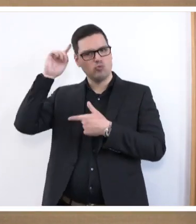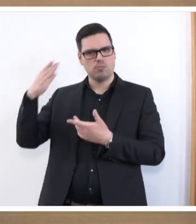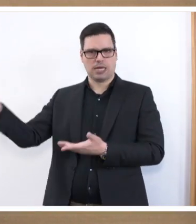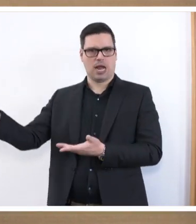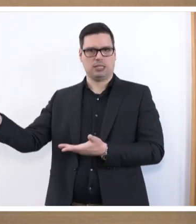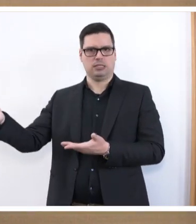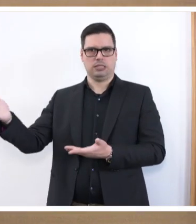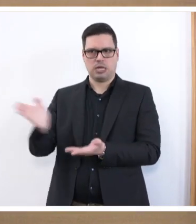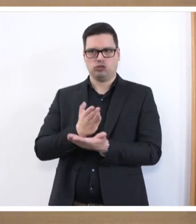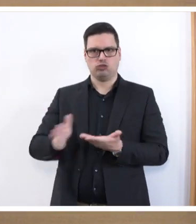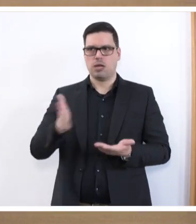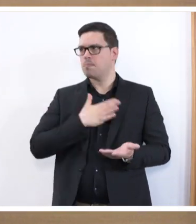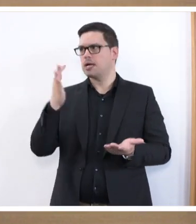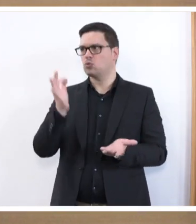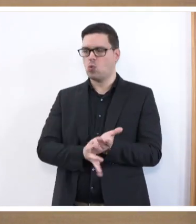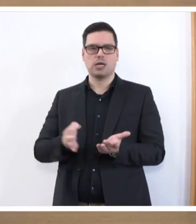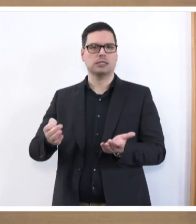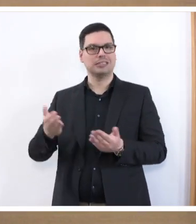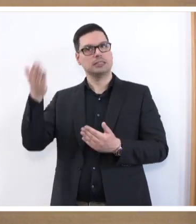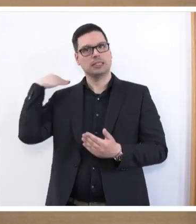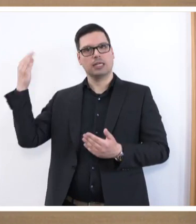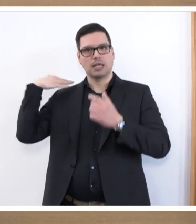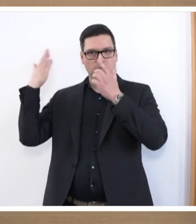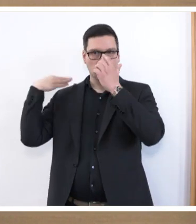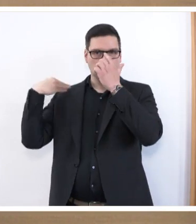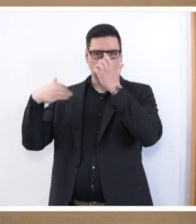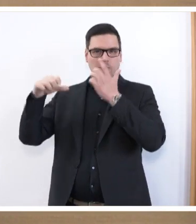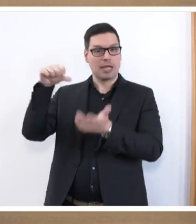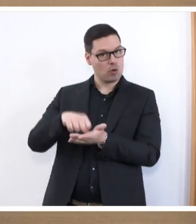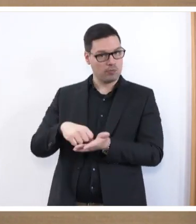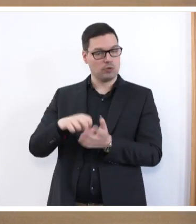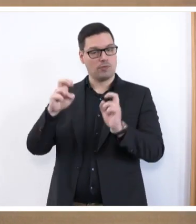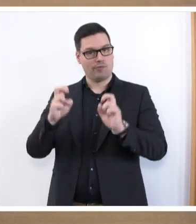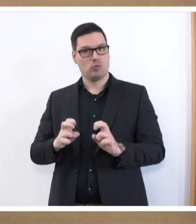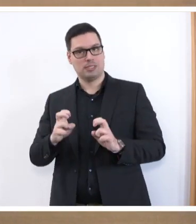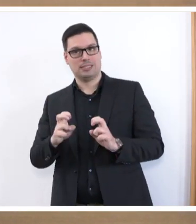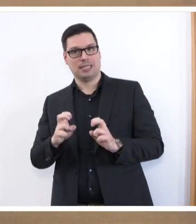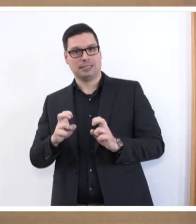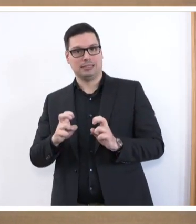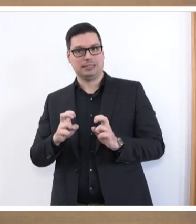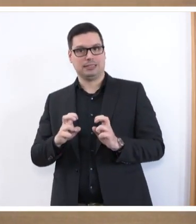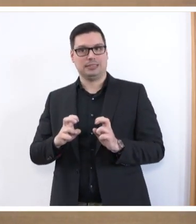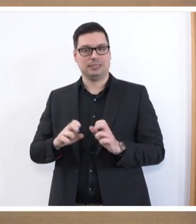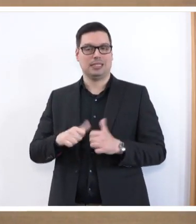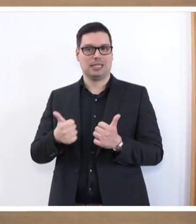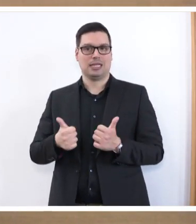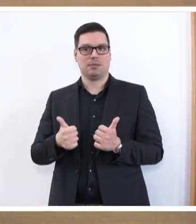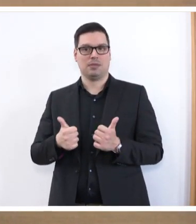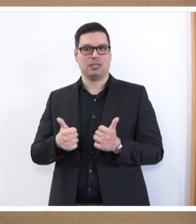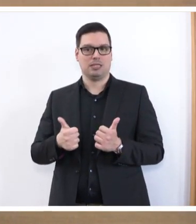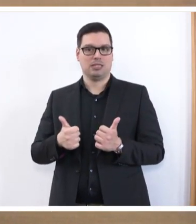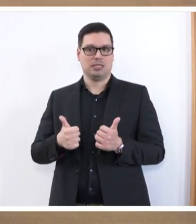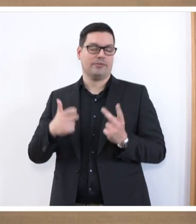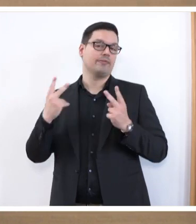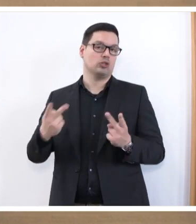entscheiden. Und vor diesem Hintergrund kommt dem Hauptwohnsitz als dem Mittelpunkt des Lebens eine besondere